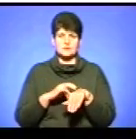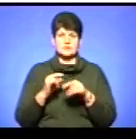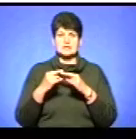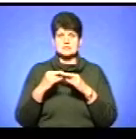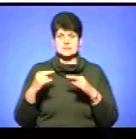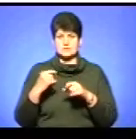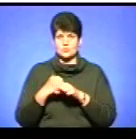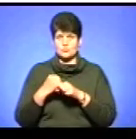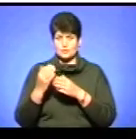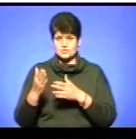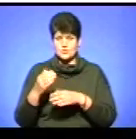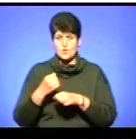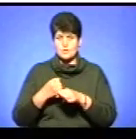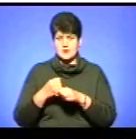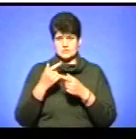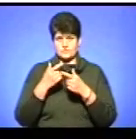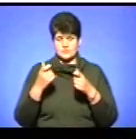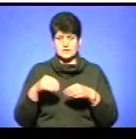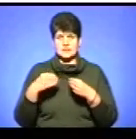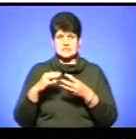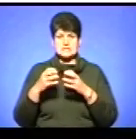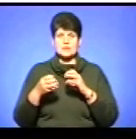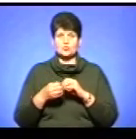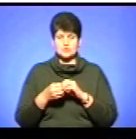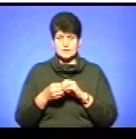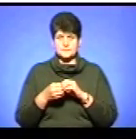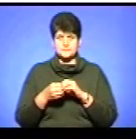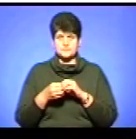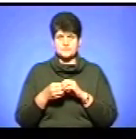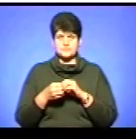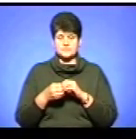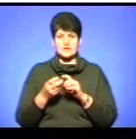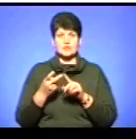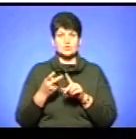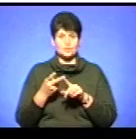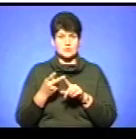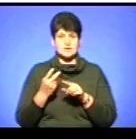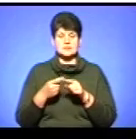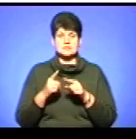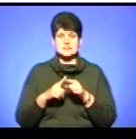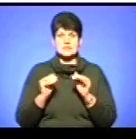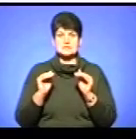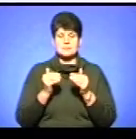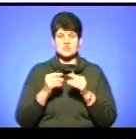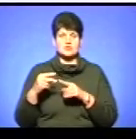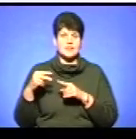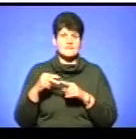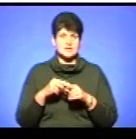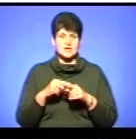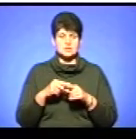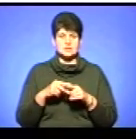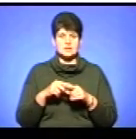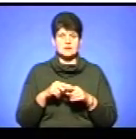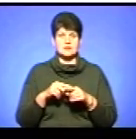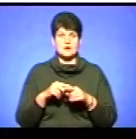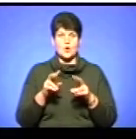його робочий і обробляється інформація, і дається заключення. От, по-друге, це є зменшення навантаження самого